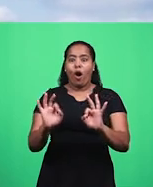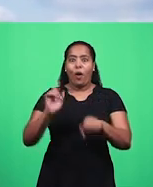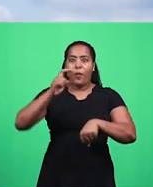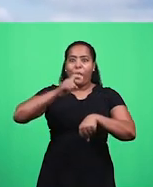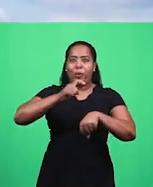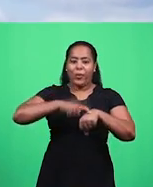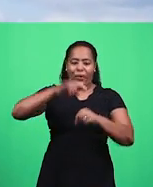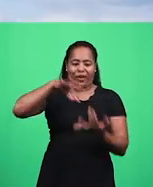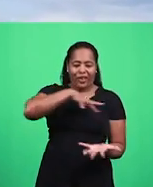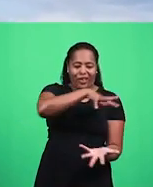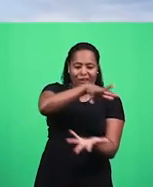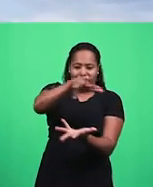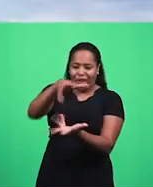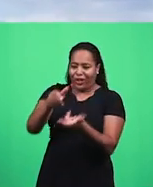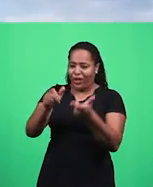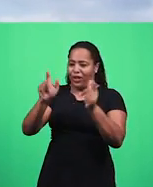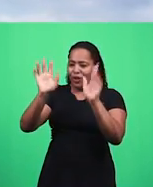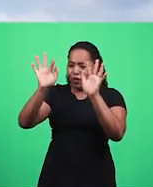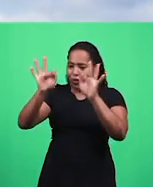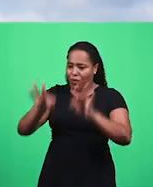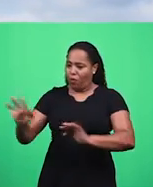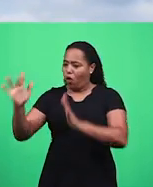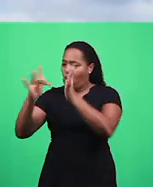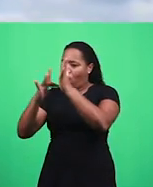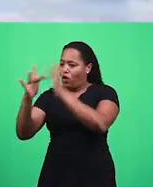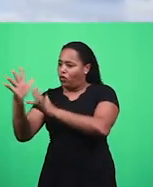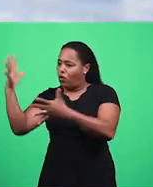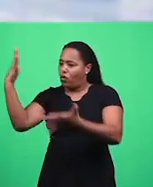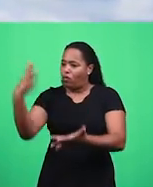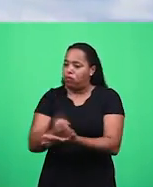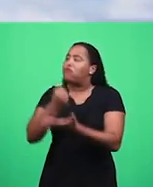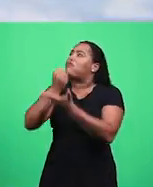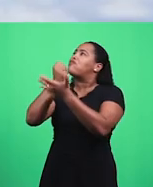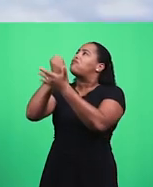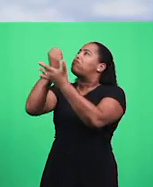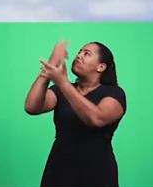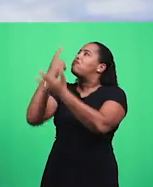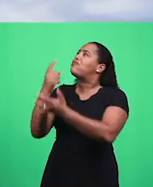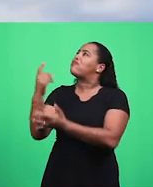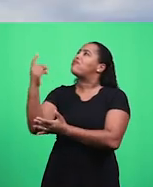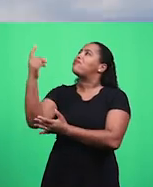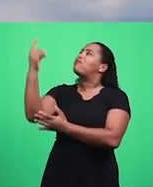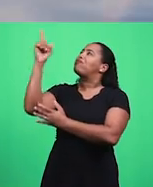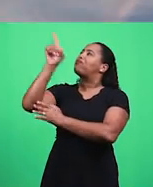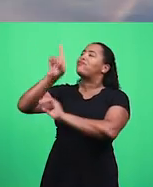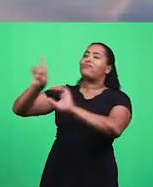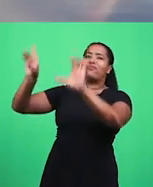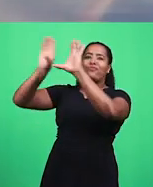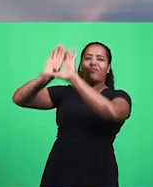Когда он окончится на земле, он продолжится на небесах.